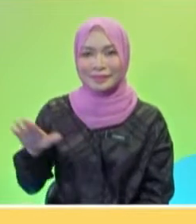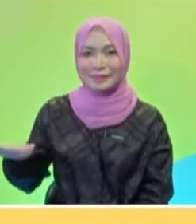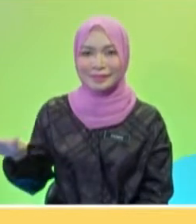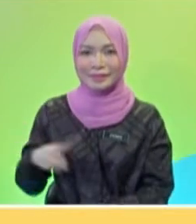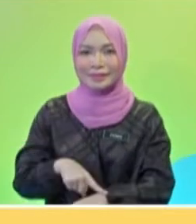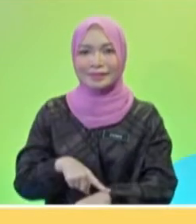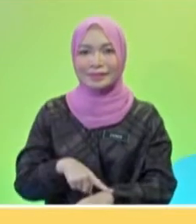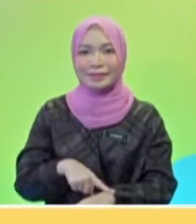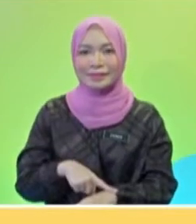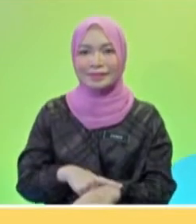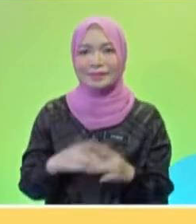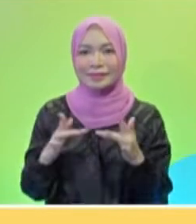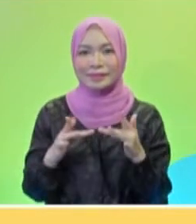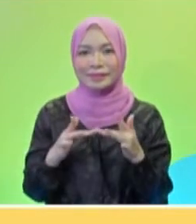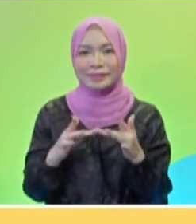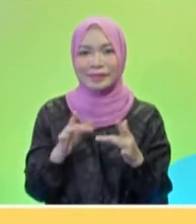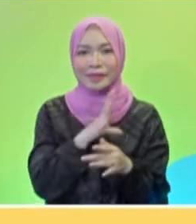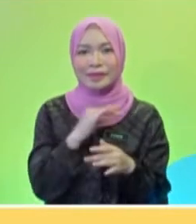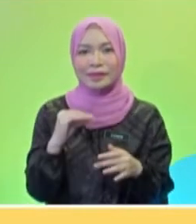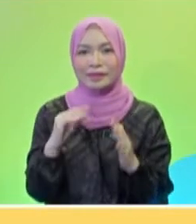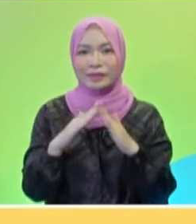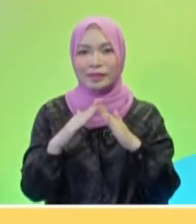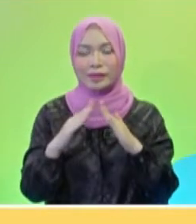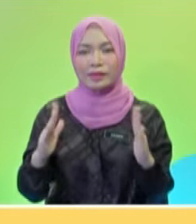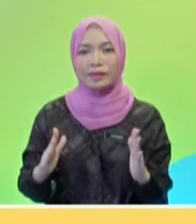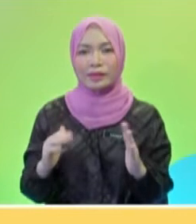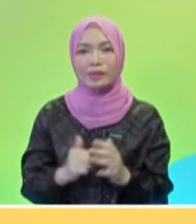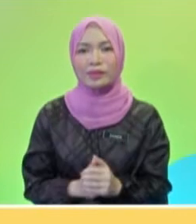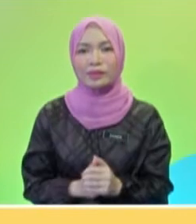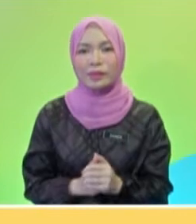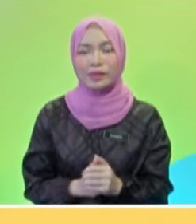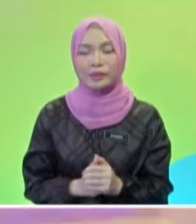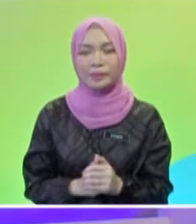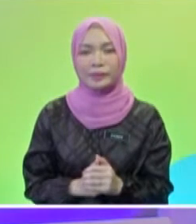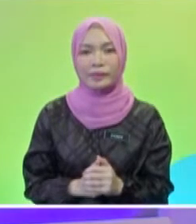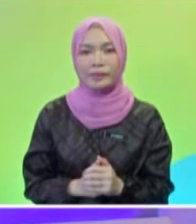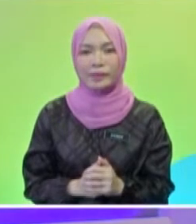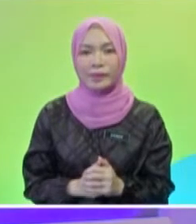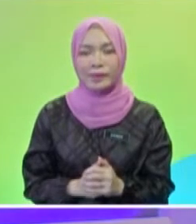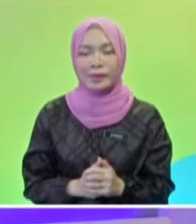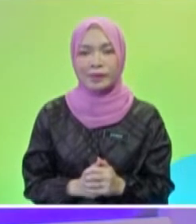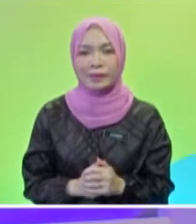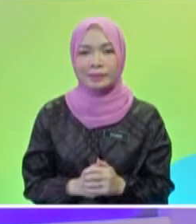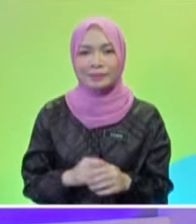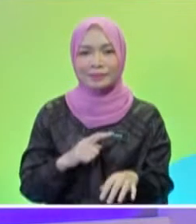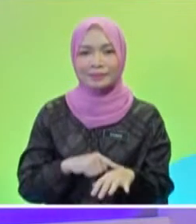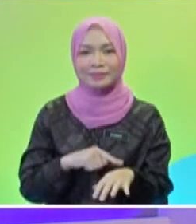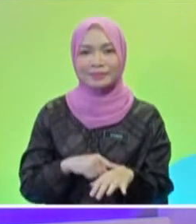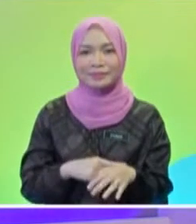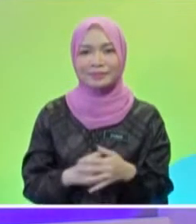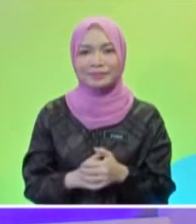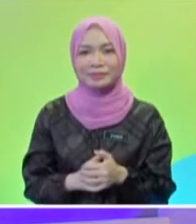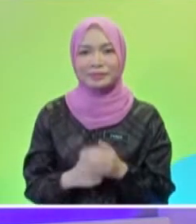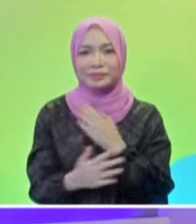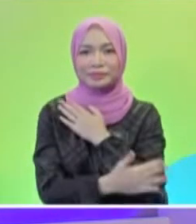yaitu negara Arab Saudi Oke membangunkan petrolium betul Aprilio seperti yang berbeda